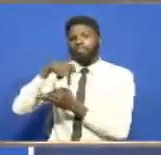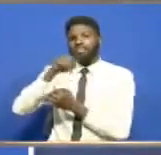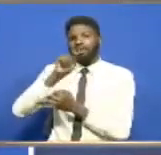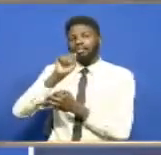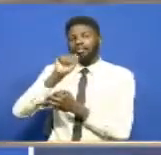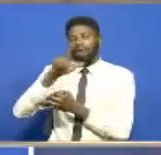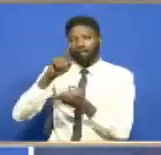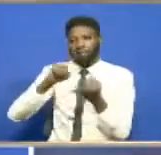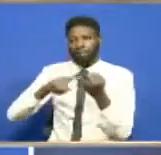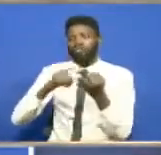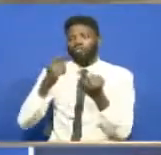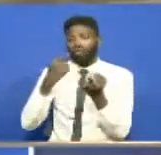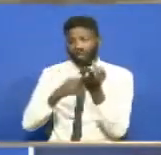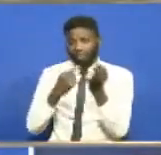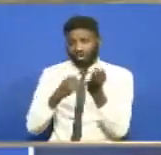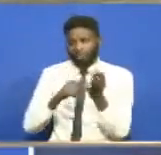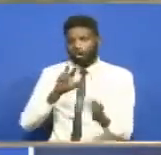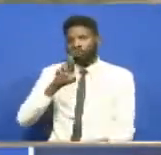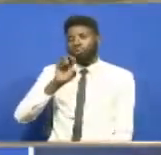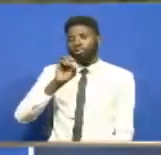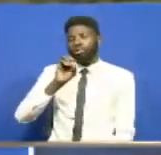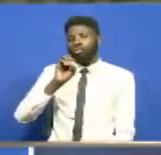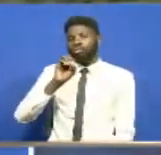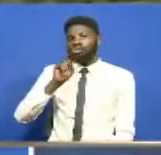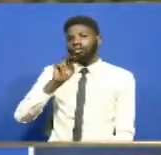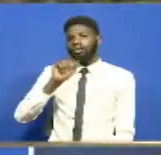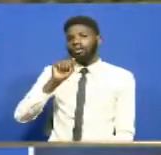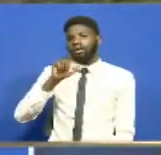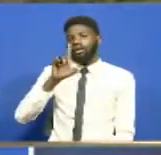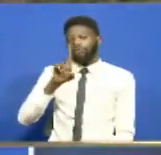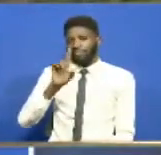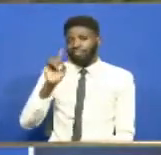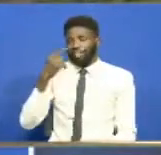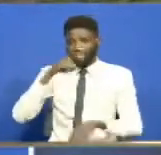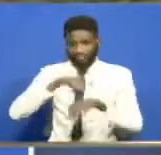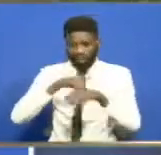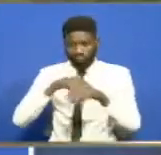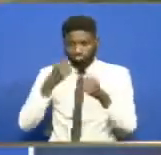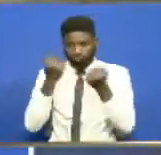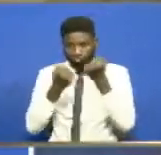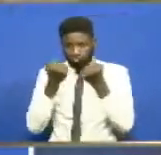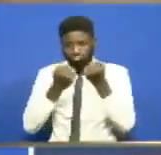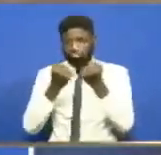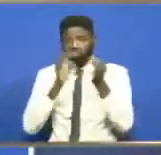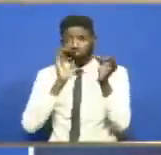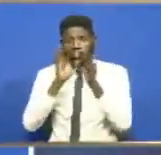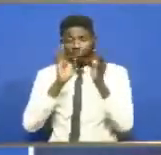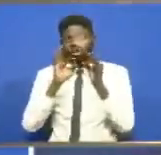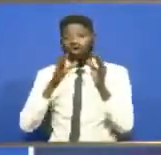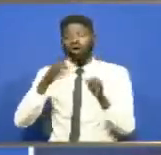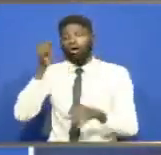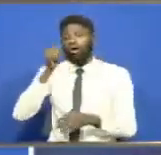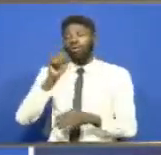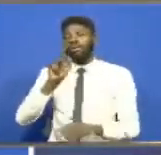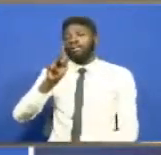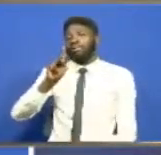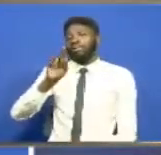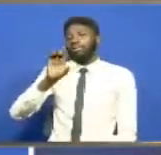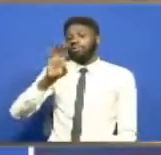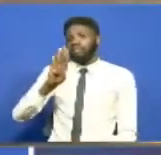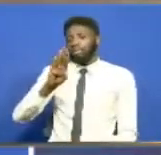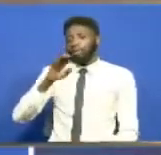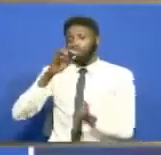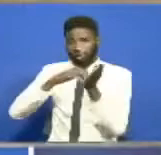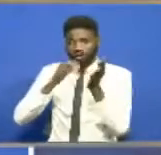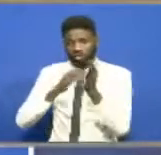bingwa wa Uganda Ronald Ssebuguzi. Mashindano ya kwanza ya magari kufutiliwa mbali yalikuwa yale ya KCB Machakos yaliyoratibiwa